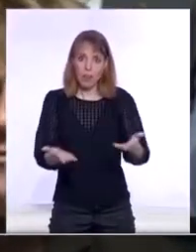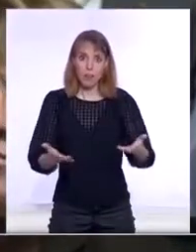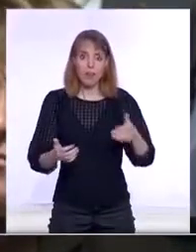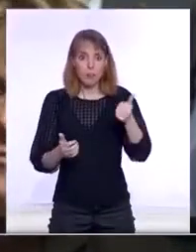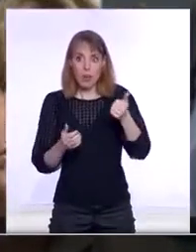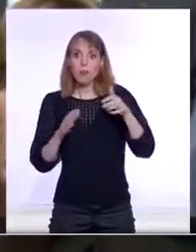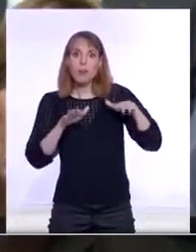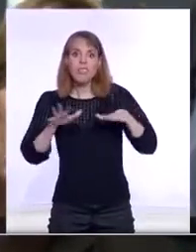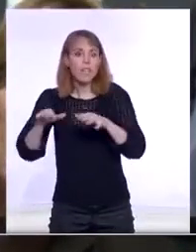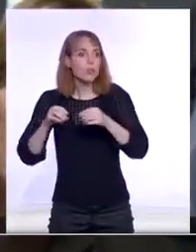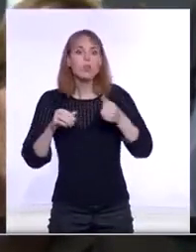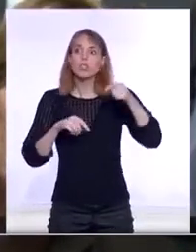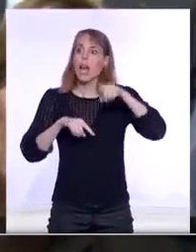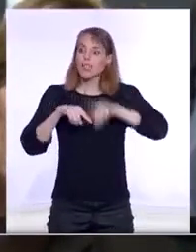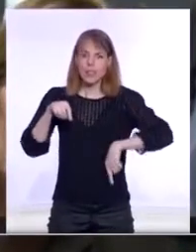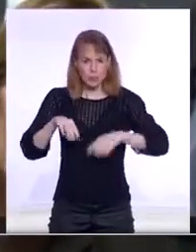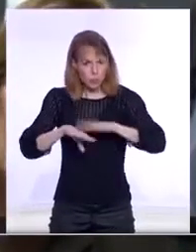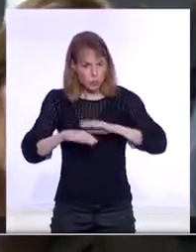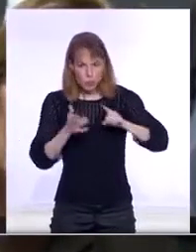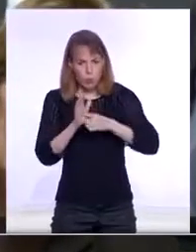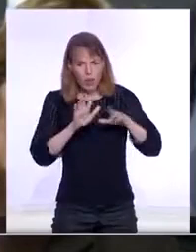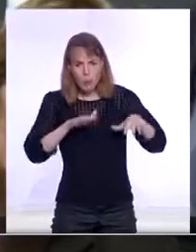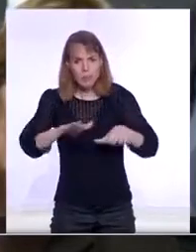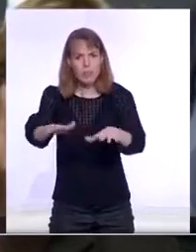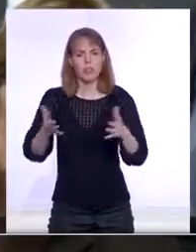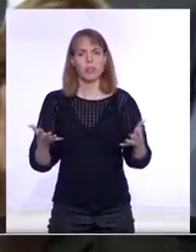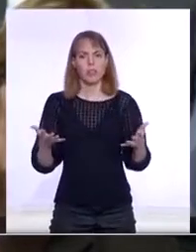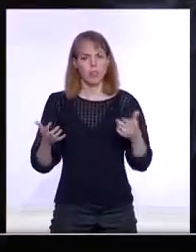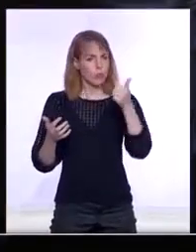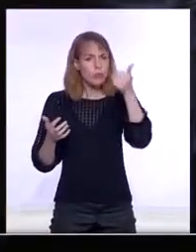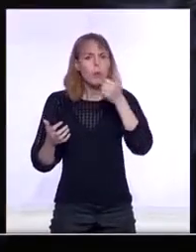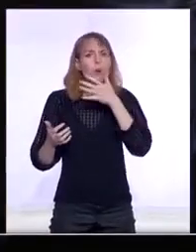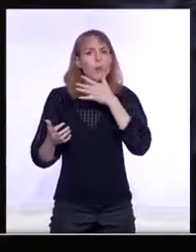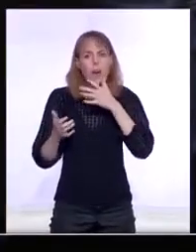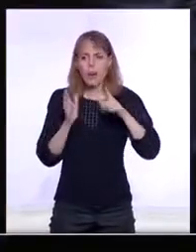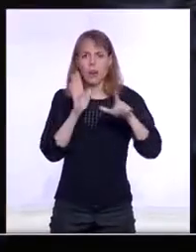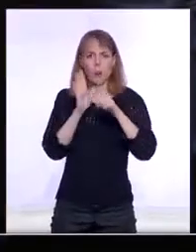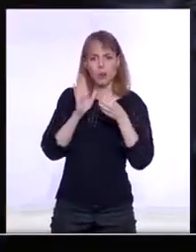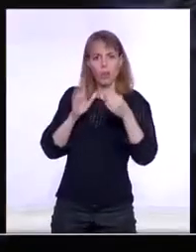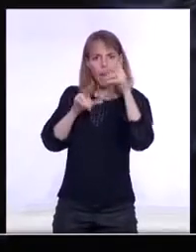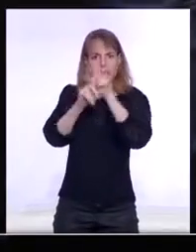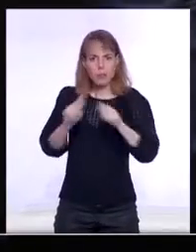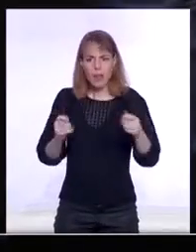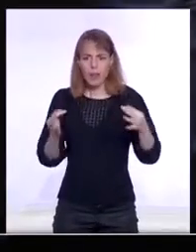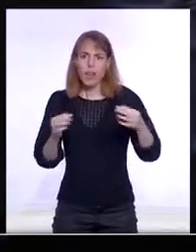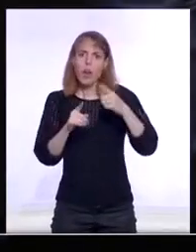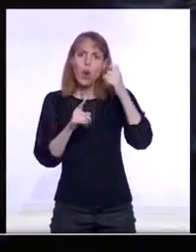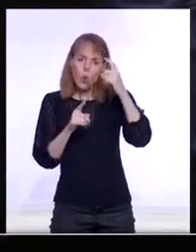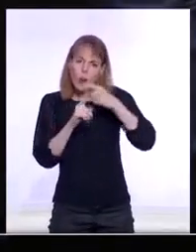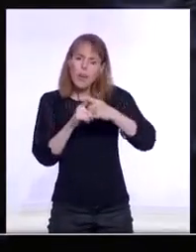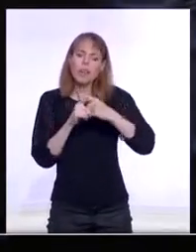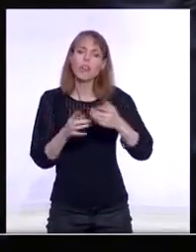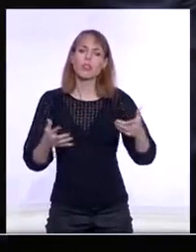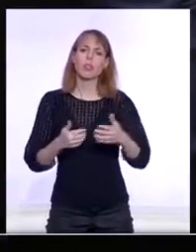une manifestation totalement légitime parce que vous êtes incapable de faire respecter la loi en matière de partage de l'eau. Oui,